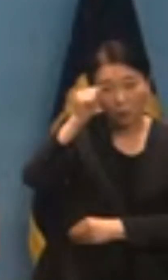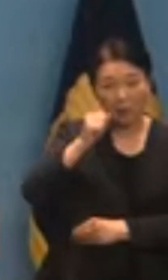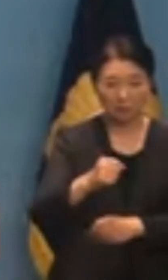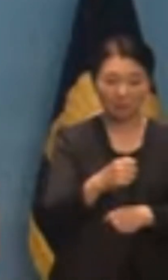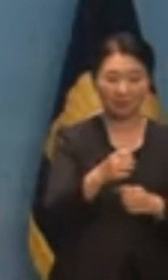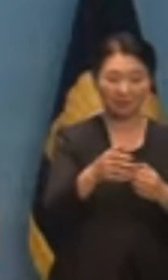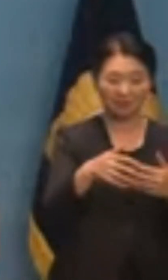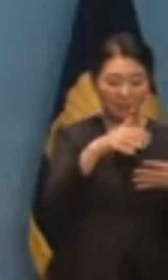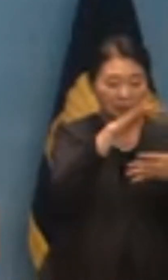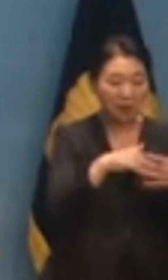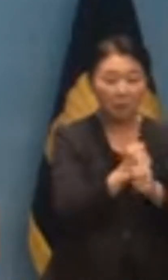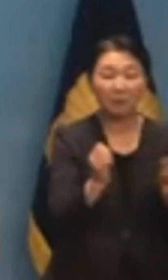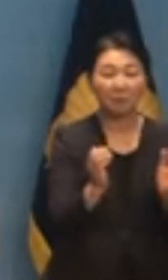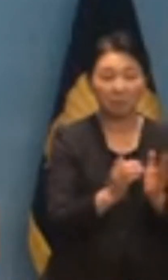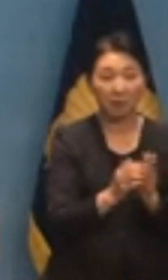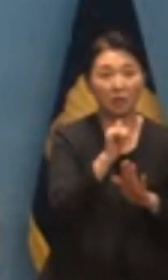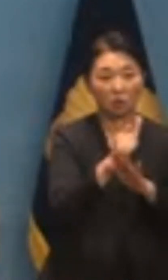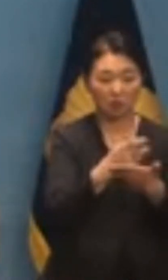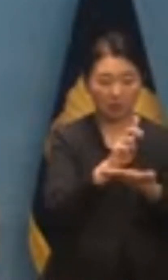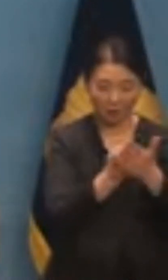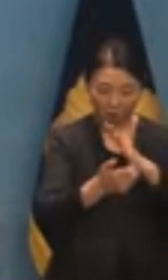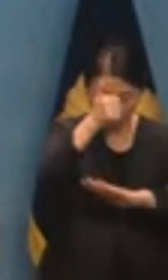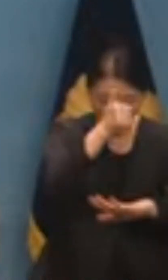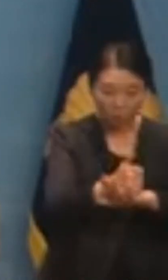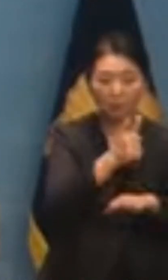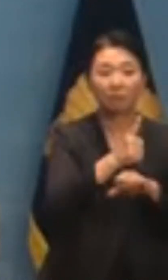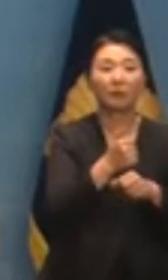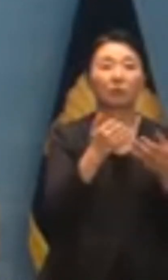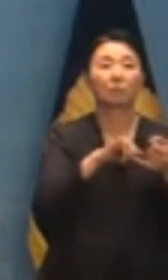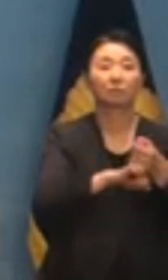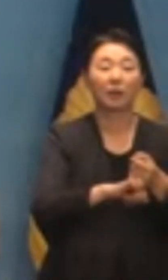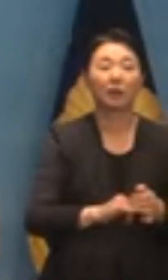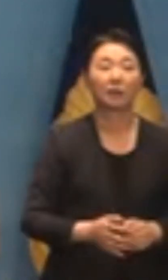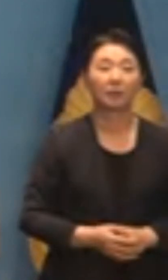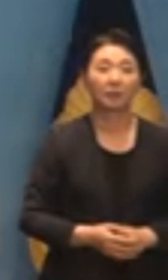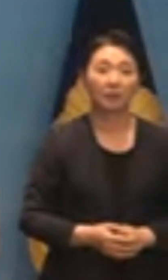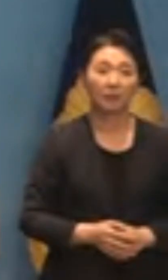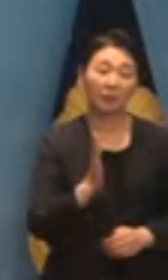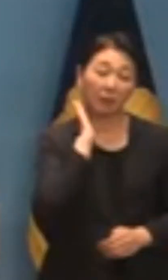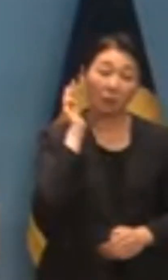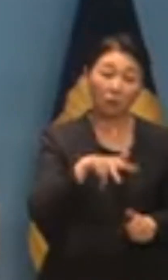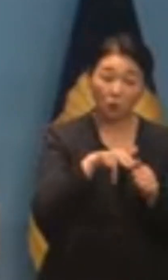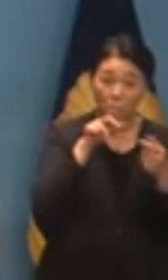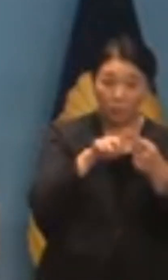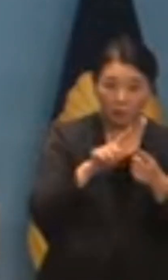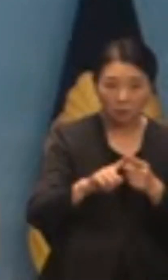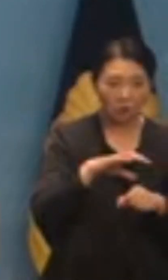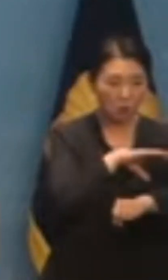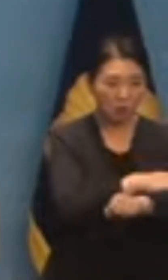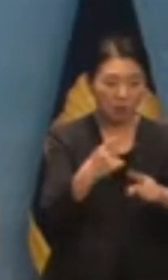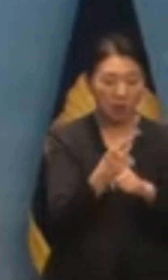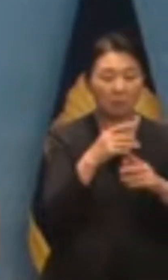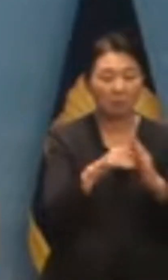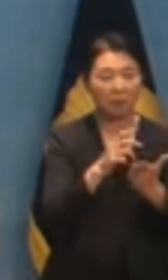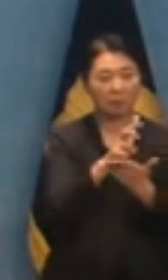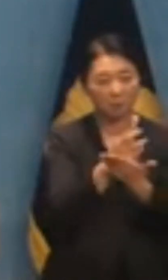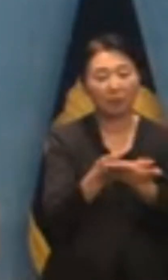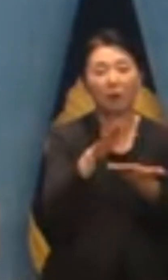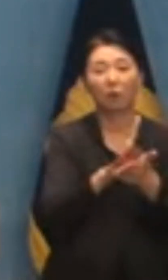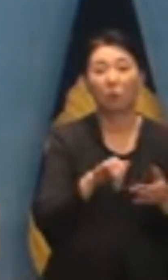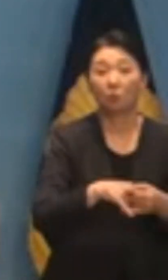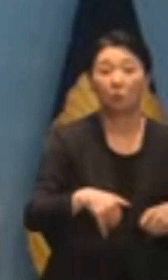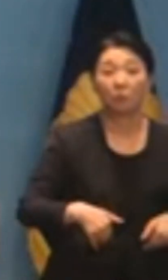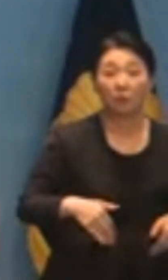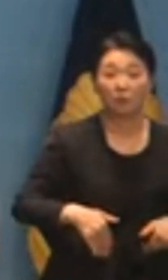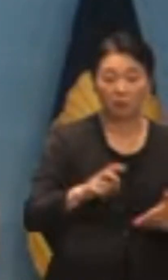만들어 개헌이 성공하도록 만들겠습니다. 대선 후보들의 공약대로 권력구조 개편은 개헌의 주요 주제입니다. 저희는